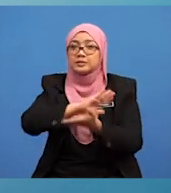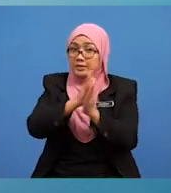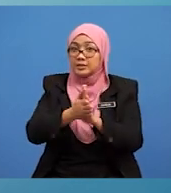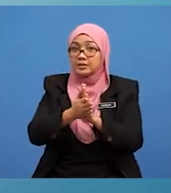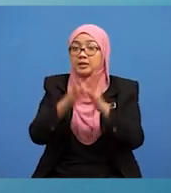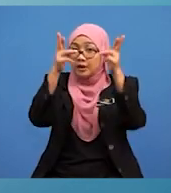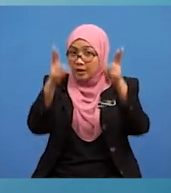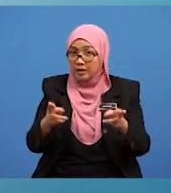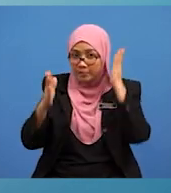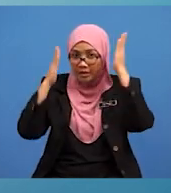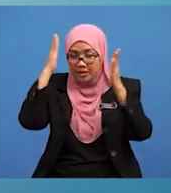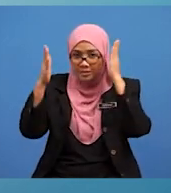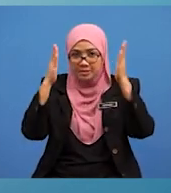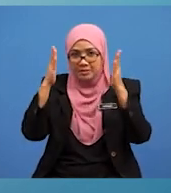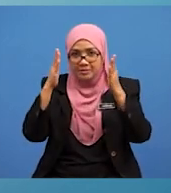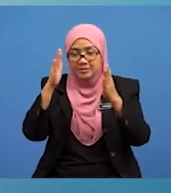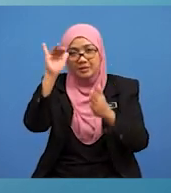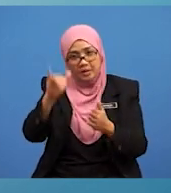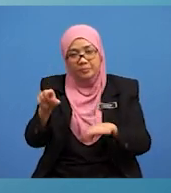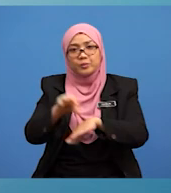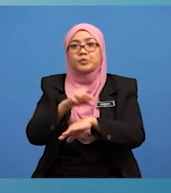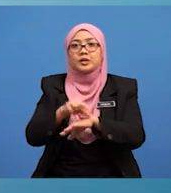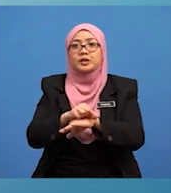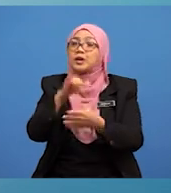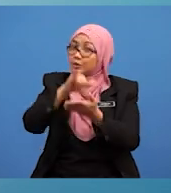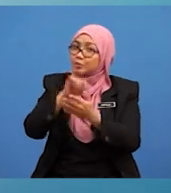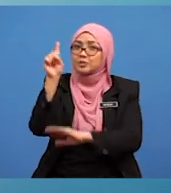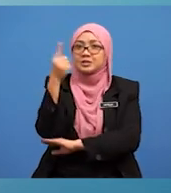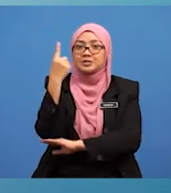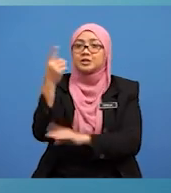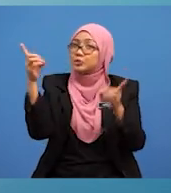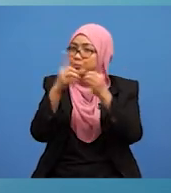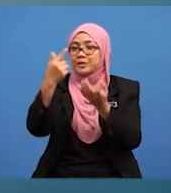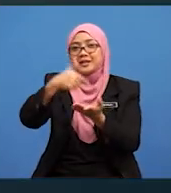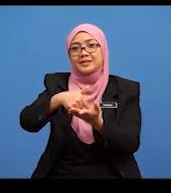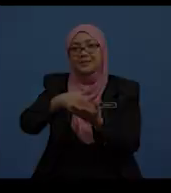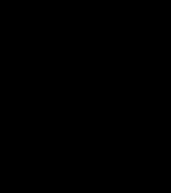rakyat Malaysia yang berguna. Sekian saja dari cikgu. Jumpa lagi!